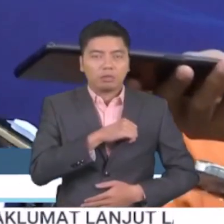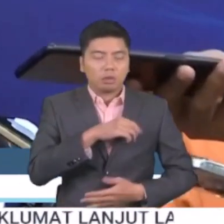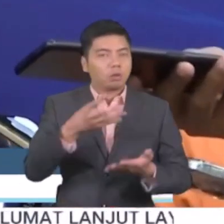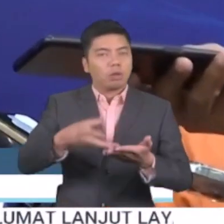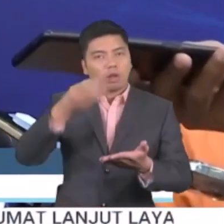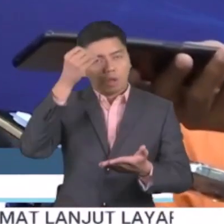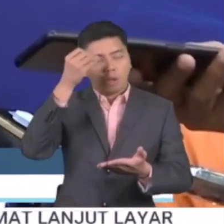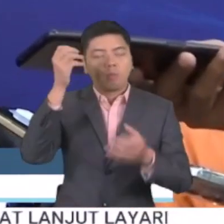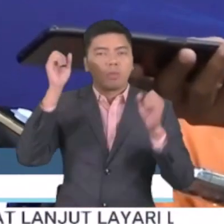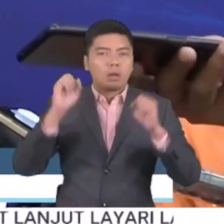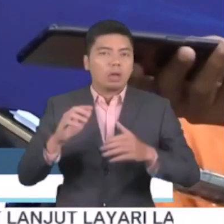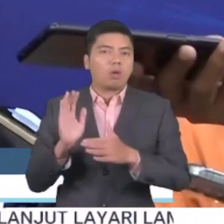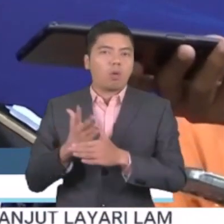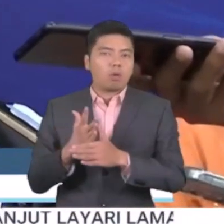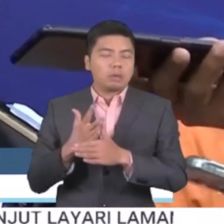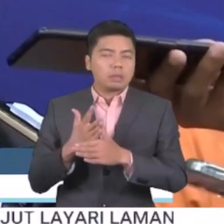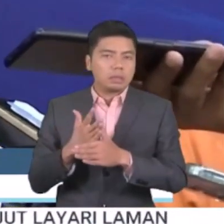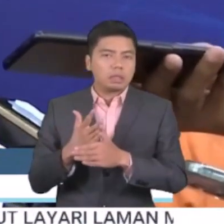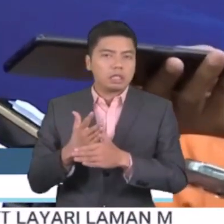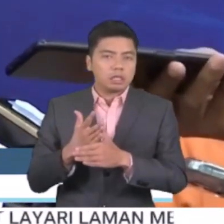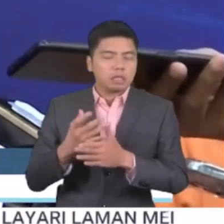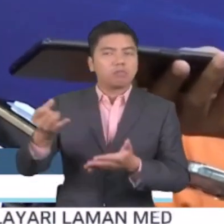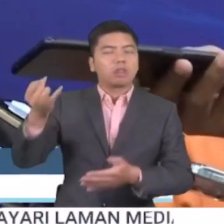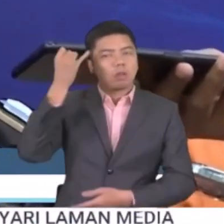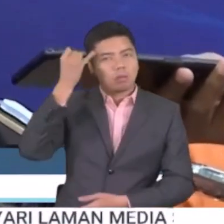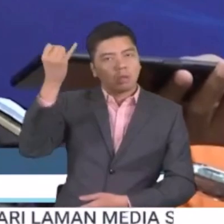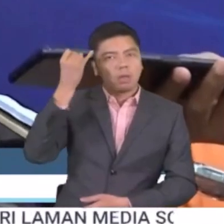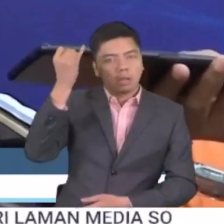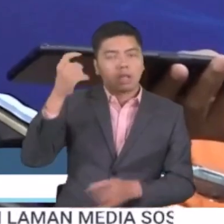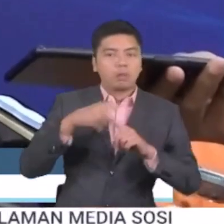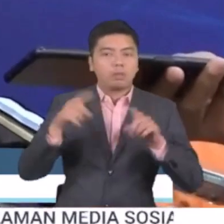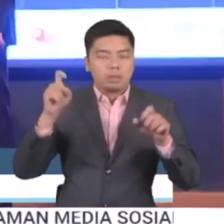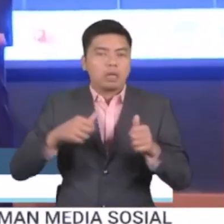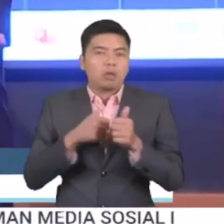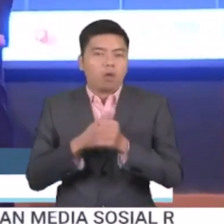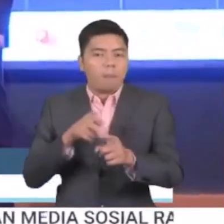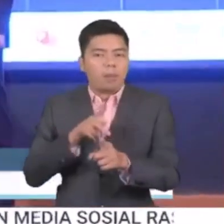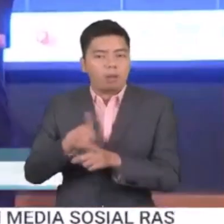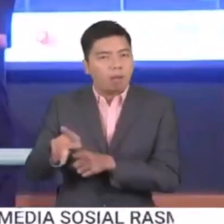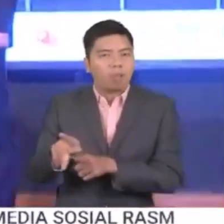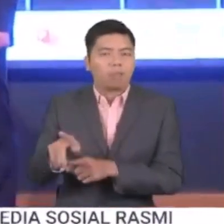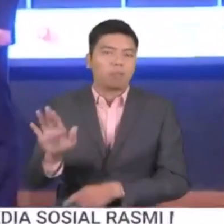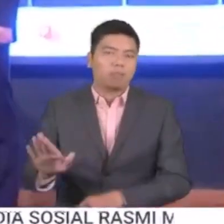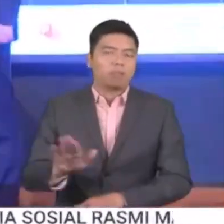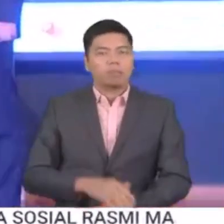mereka, mestilah ia juga berasaskan kepada bidang dan disiplin mereka.